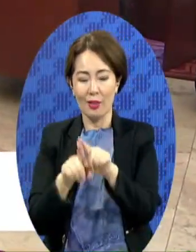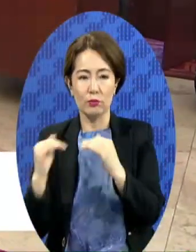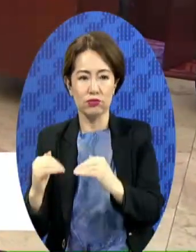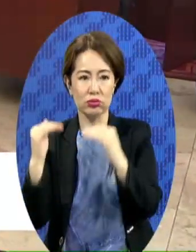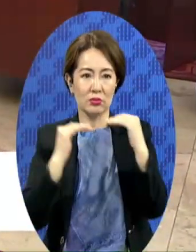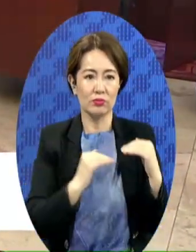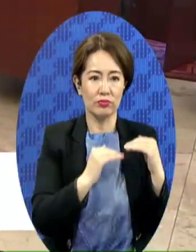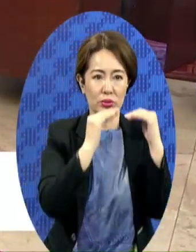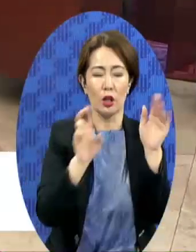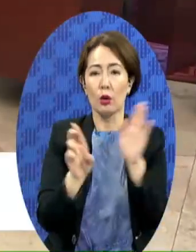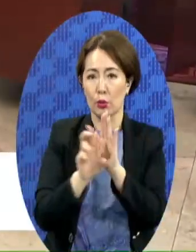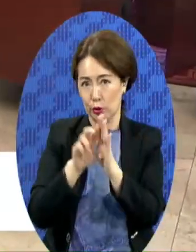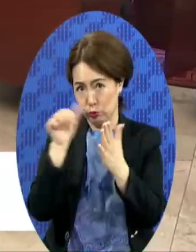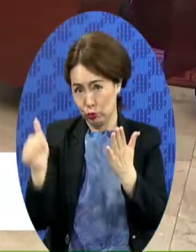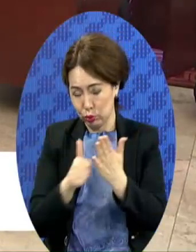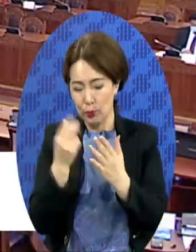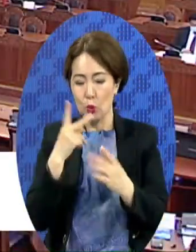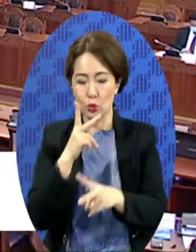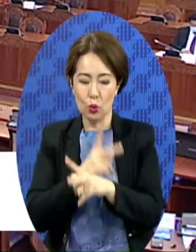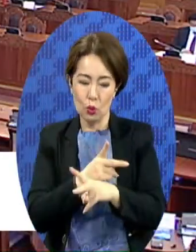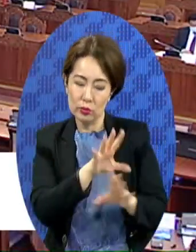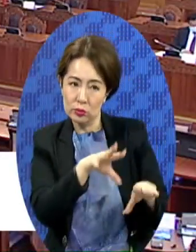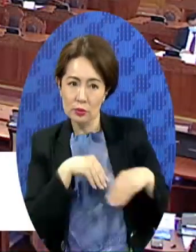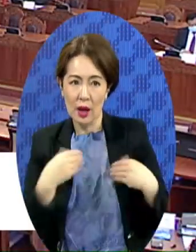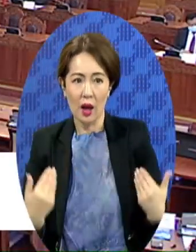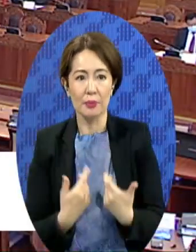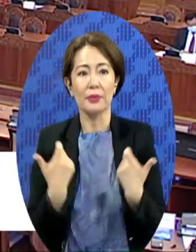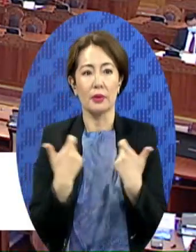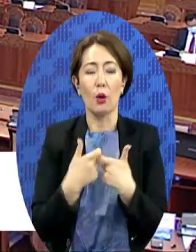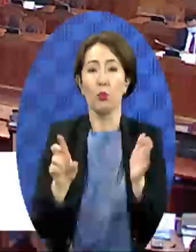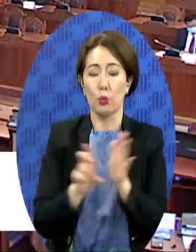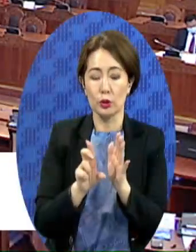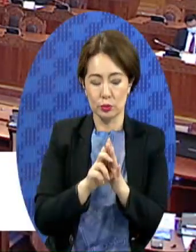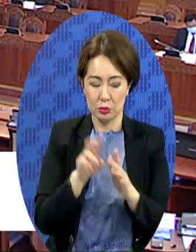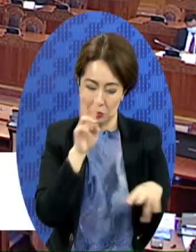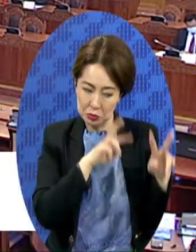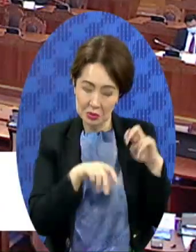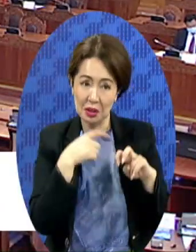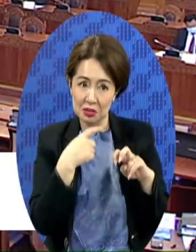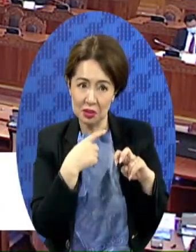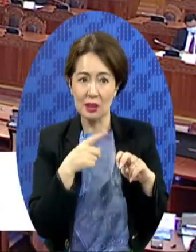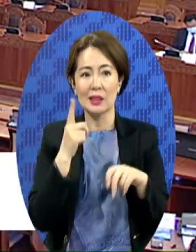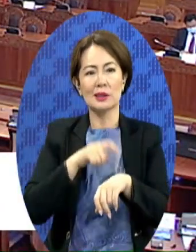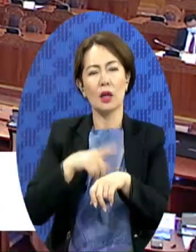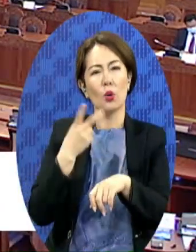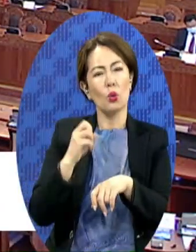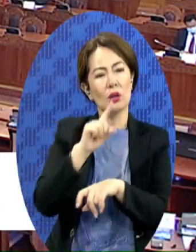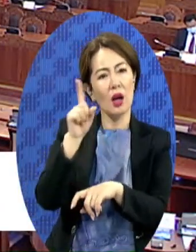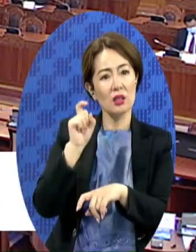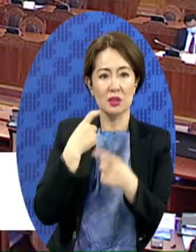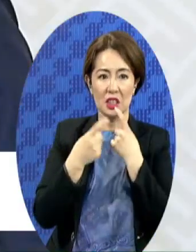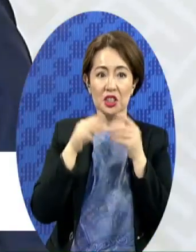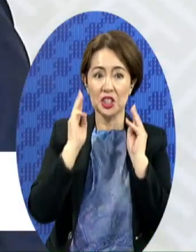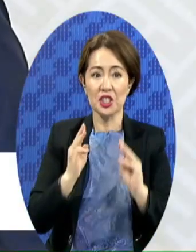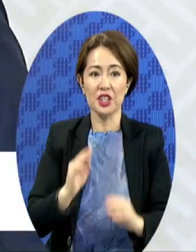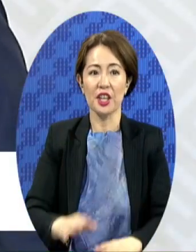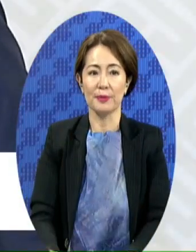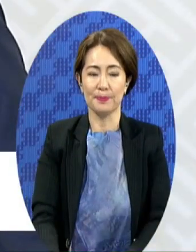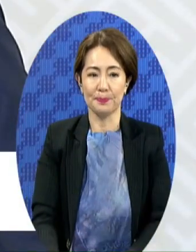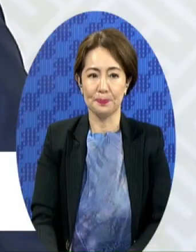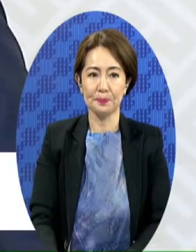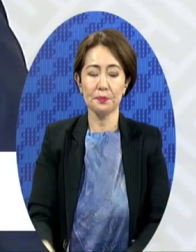нэмэлт өөрчлөлт амьдралд хэрэгжих боломж бүрдэн гэж судлаачид тайлбарлаж байгаа. Мөн цаг үеийн зарим асуудлыг хилцэн шийдвэрлэх юм байна. Тэгэхээр